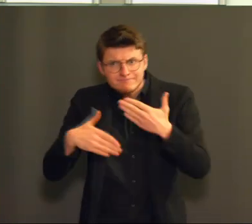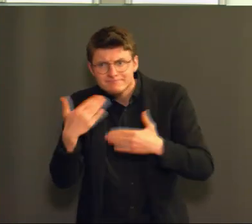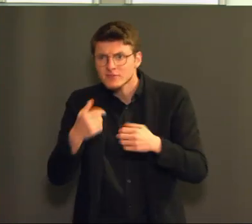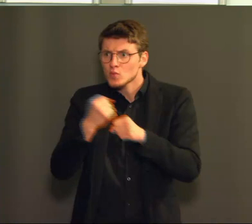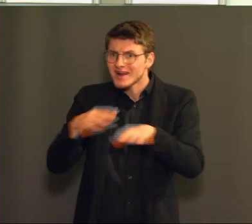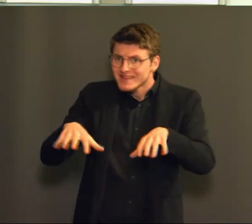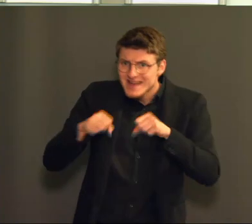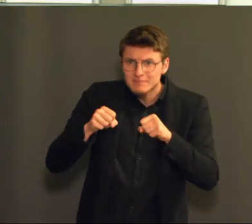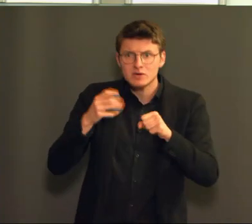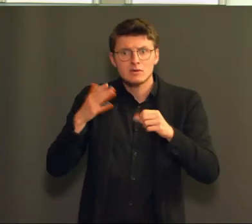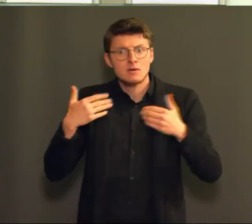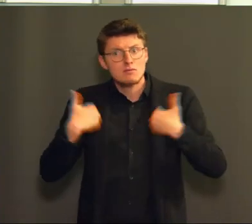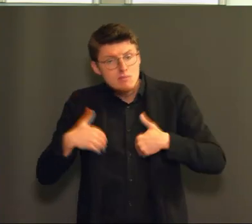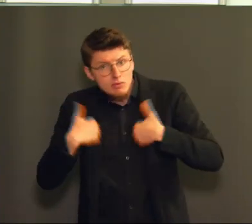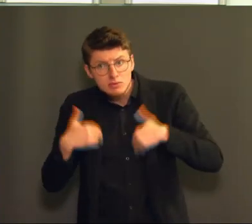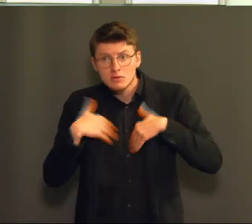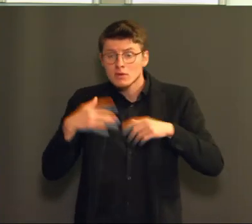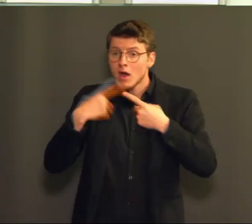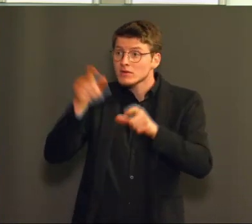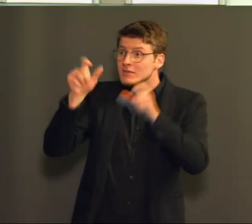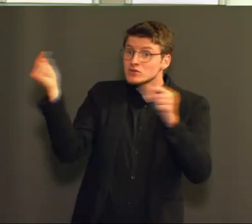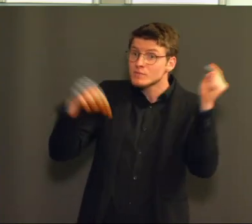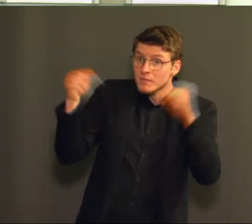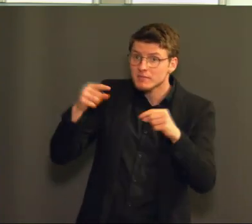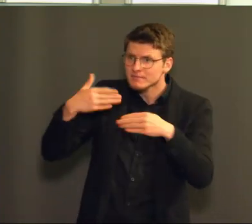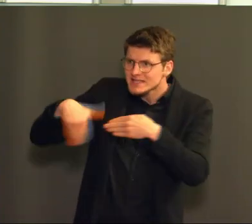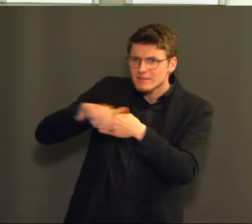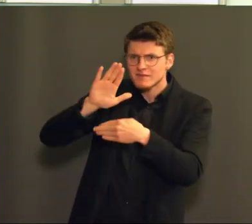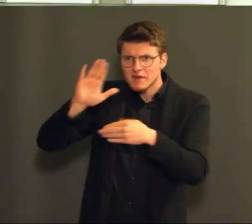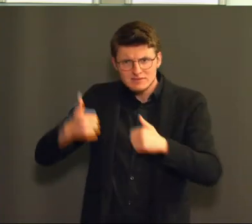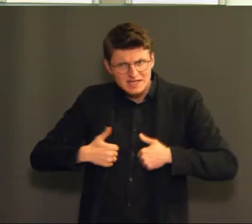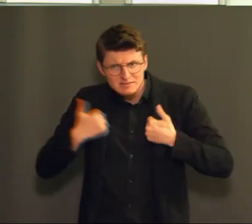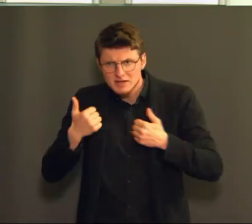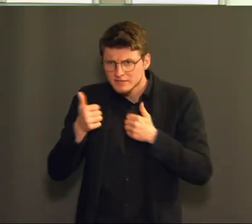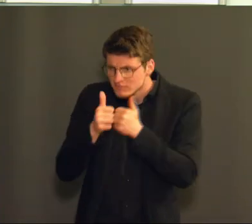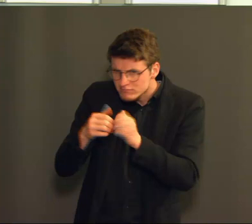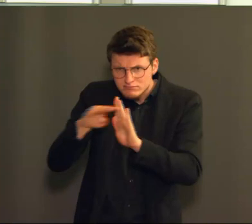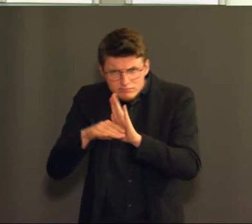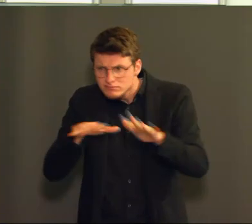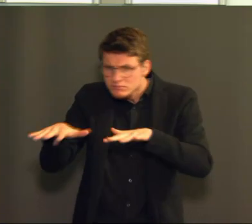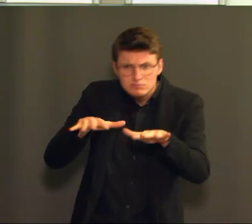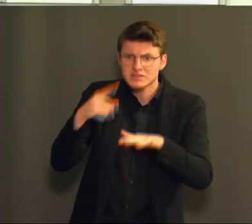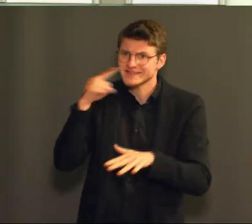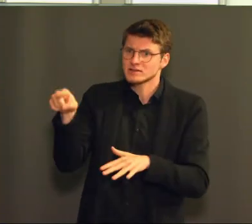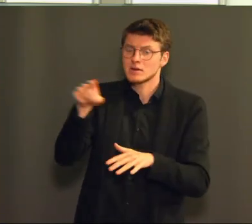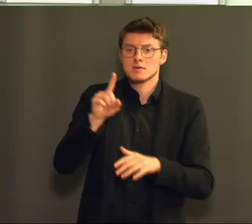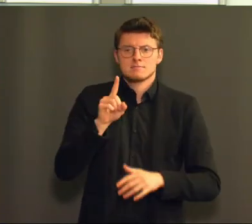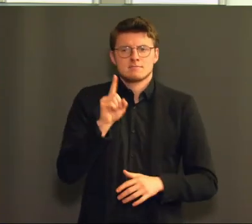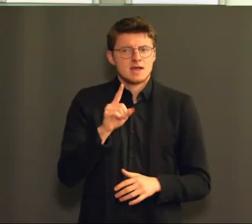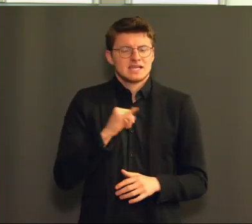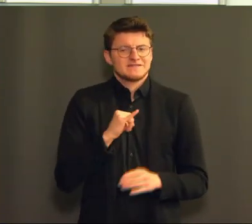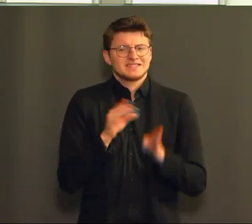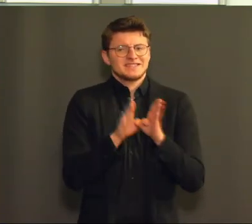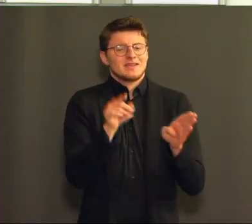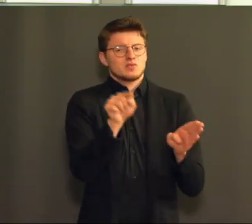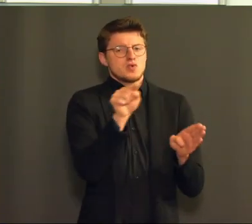als klanten als buitenstaanders te beschermen. Niettemin zijn sommige sectoren wat gevoeliger